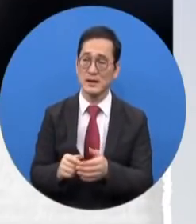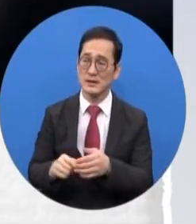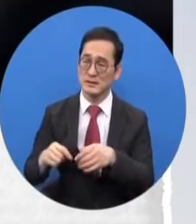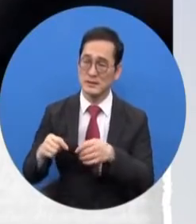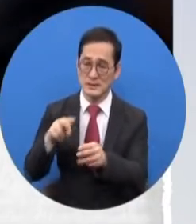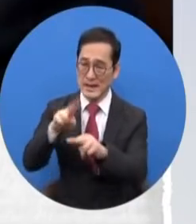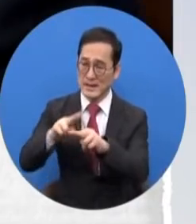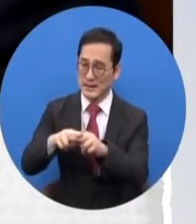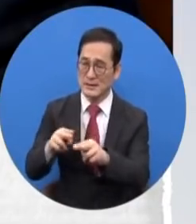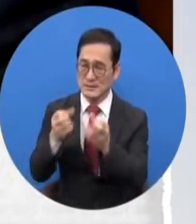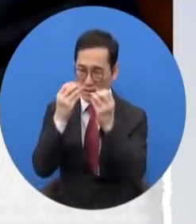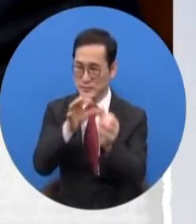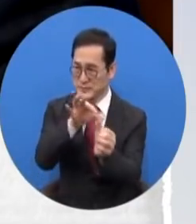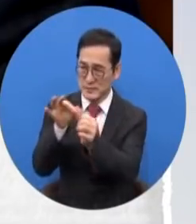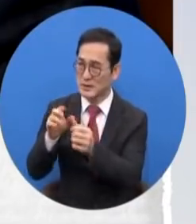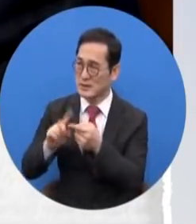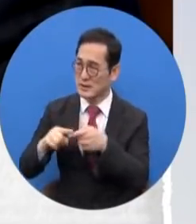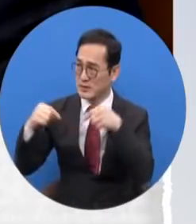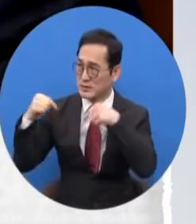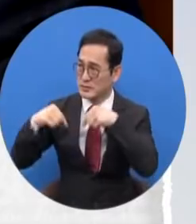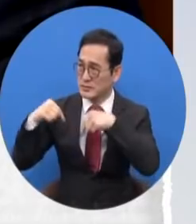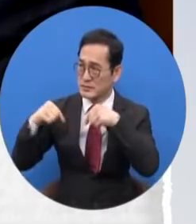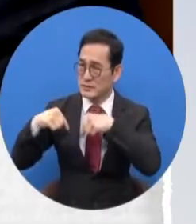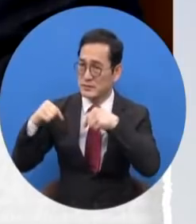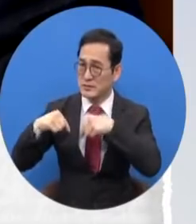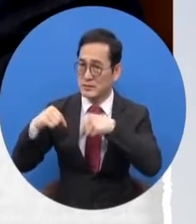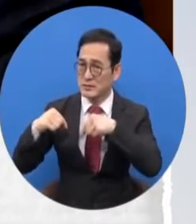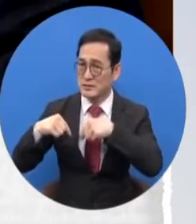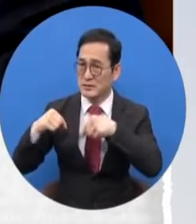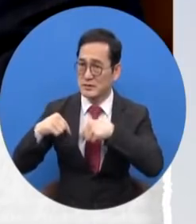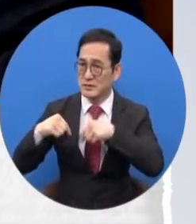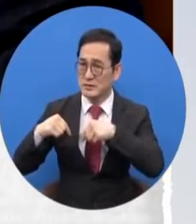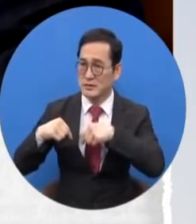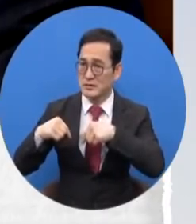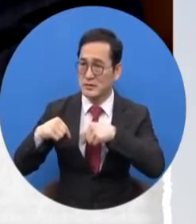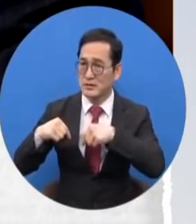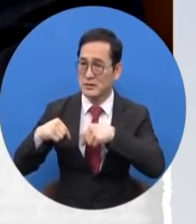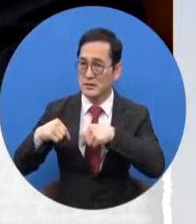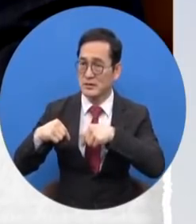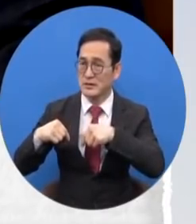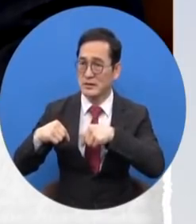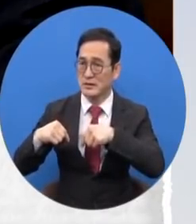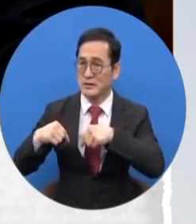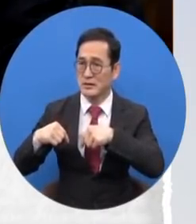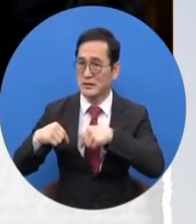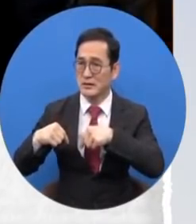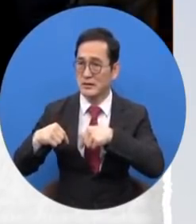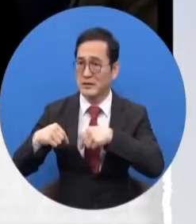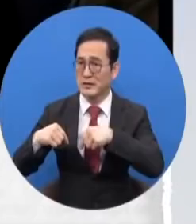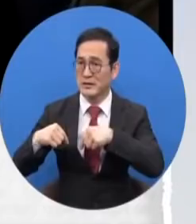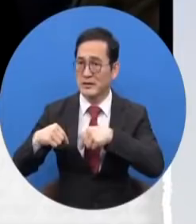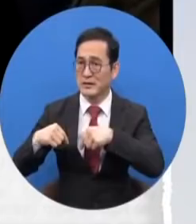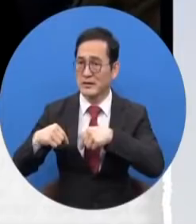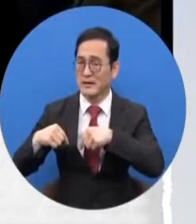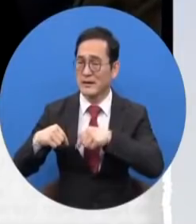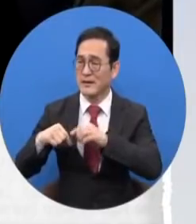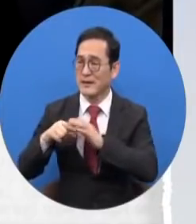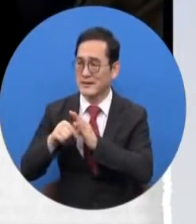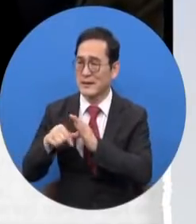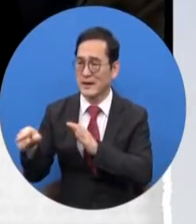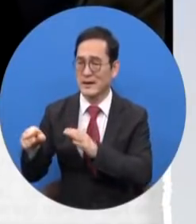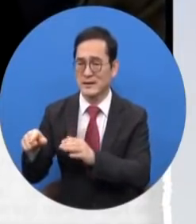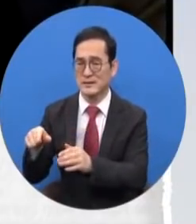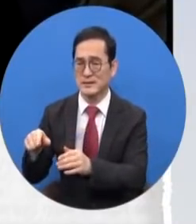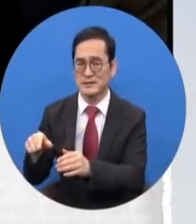결국 확정 판결을 통해서 죄가 된다는 판단이 이미 이루어졌습니다. 죄죠. 예. 그렇다면 새롭게 들어서는 정부는 그